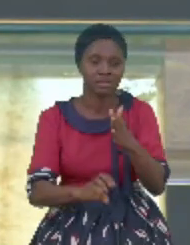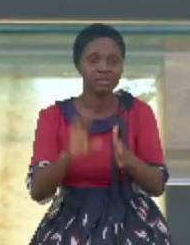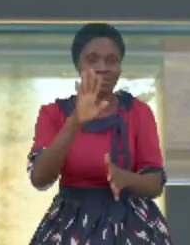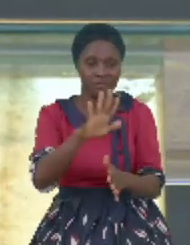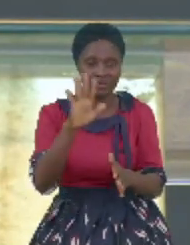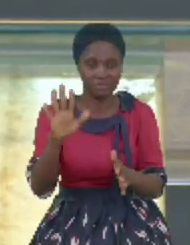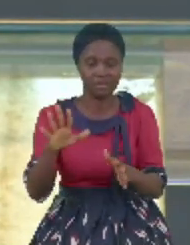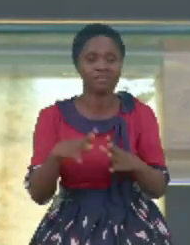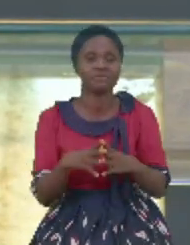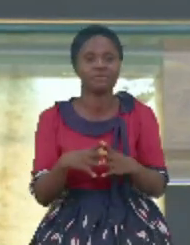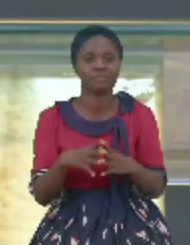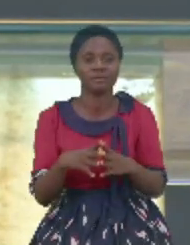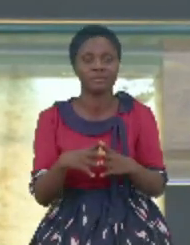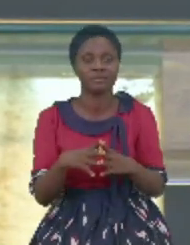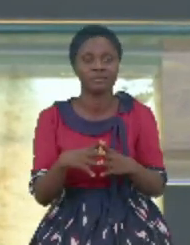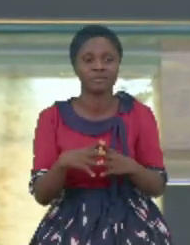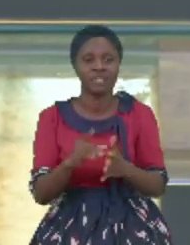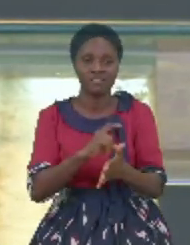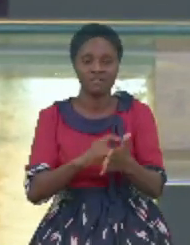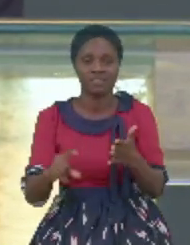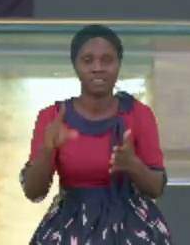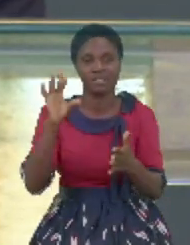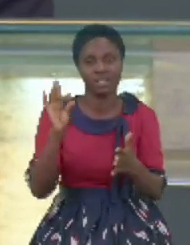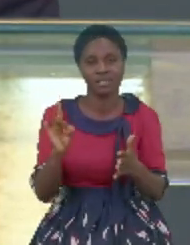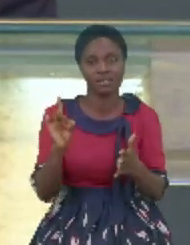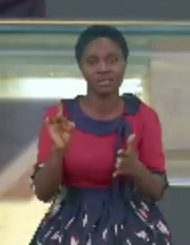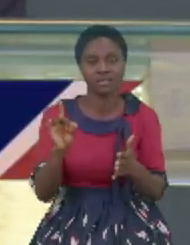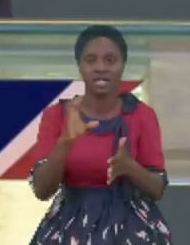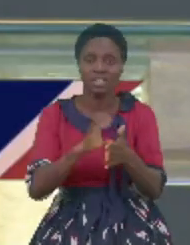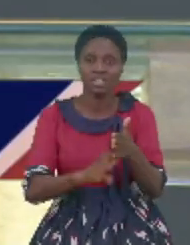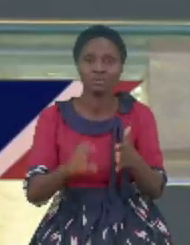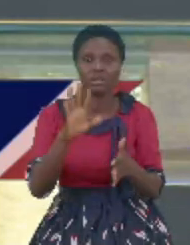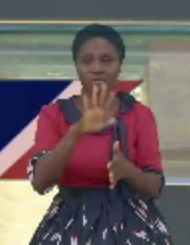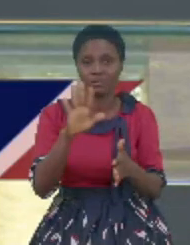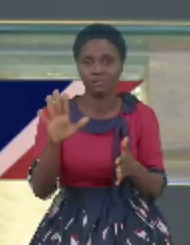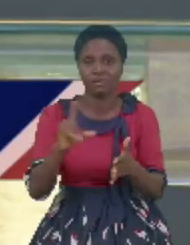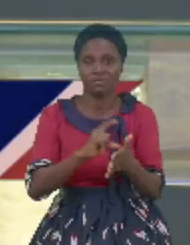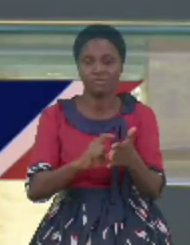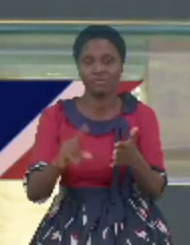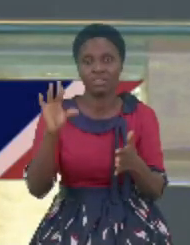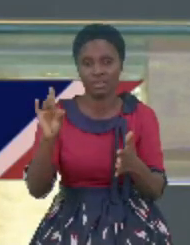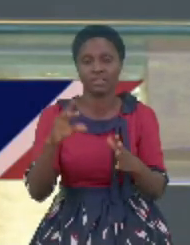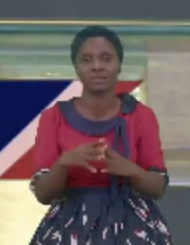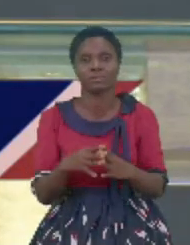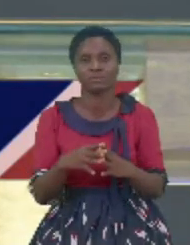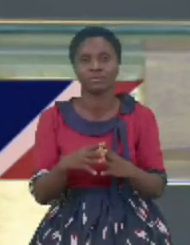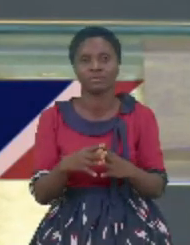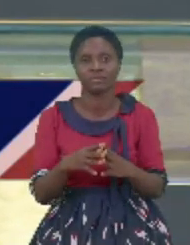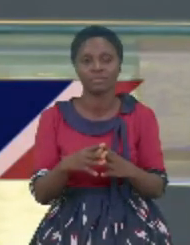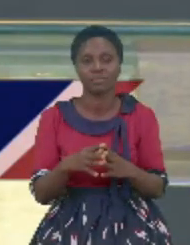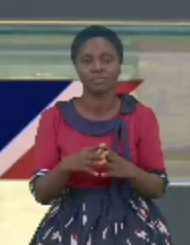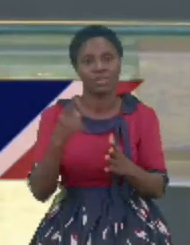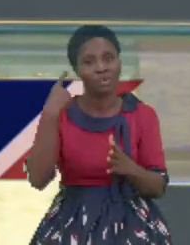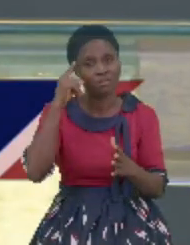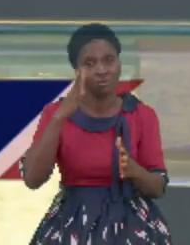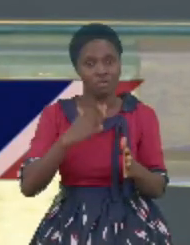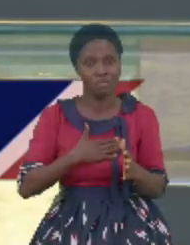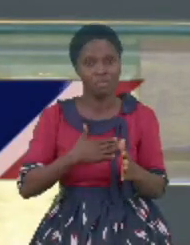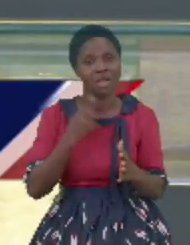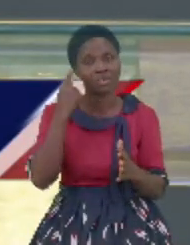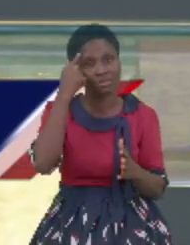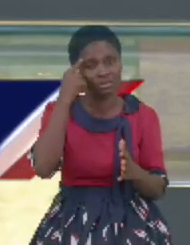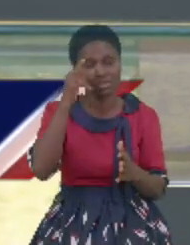de Jésus-Christ. Ésaïe 55, verset 8. Ésaïe 55, verset 8.